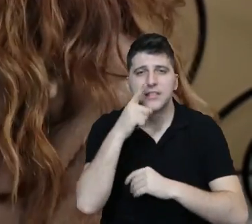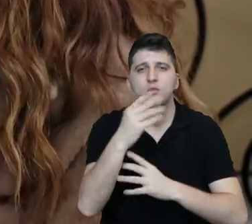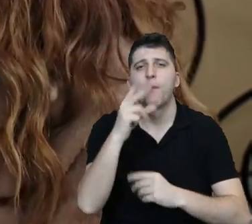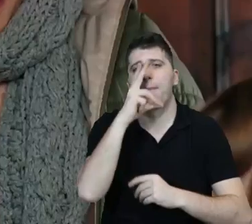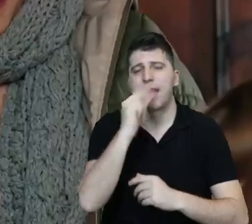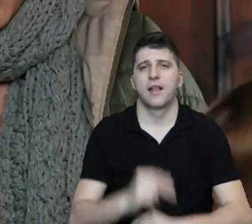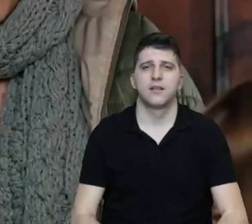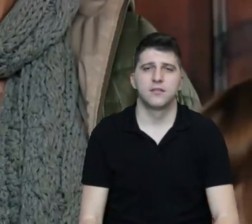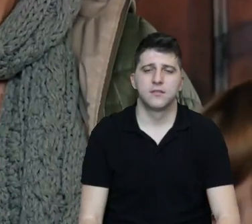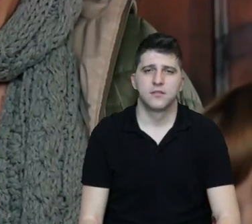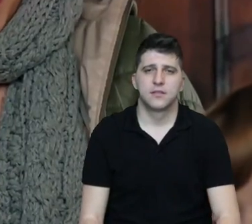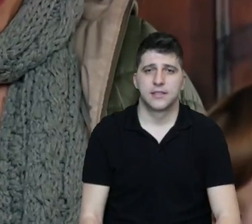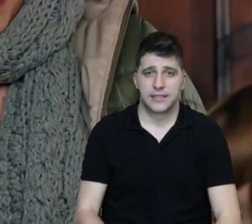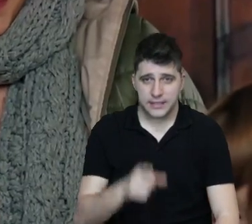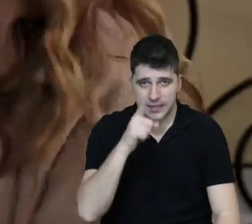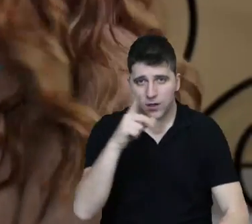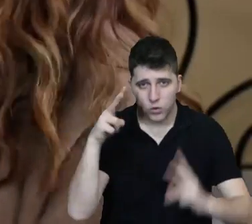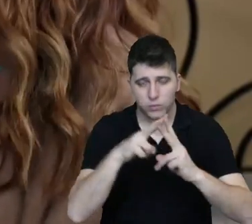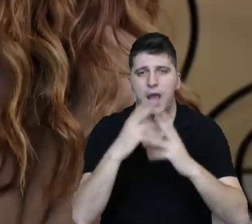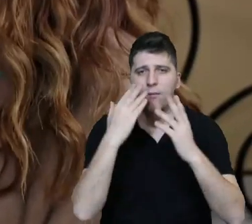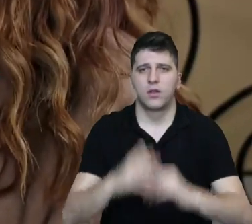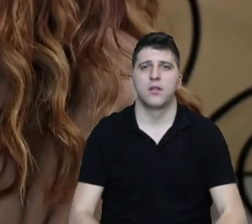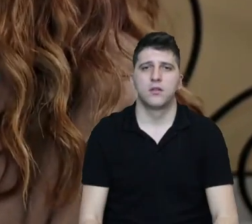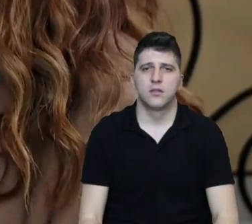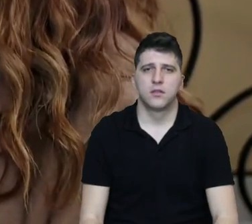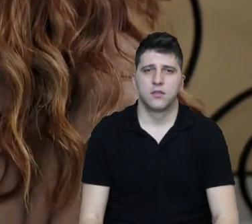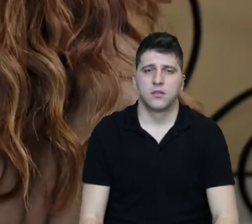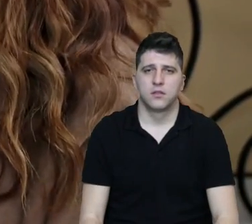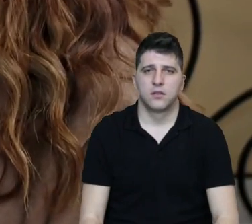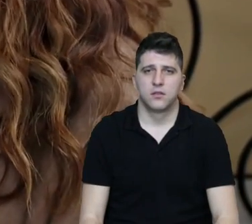çok beğendiler. Seninle de görüşmeyi kabul ettiler.